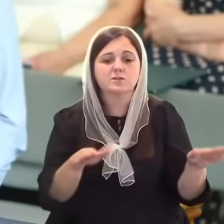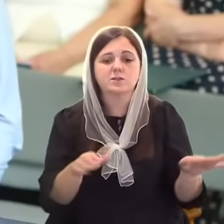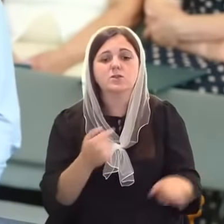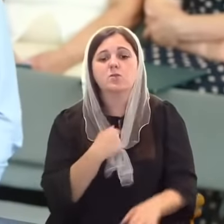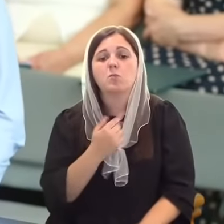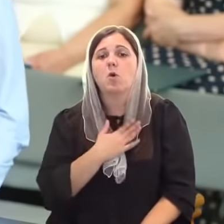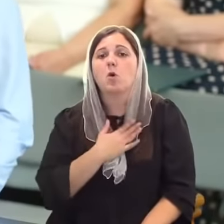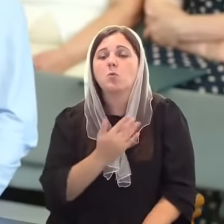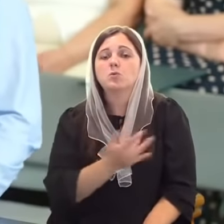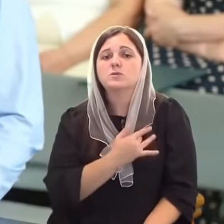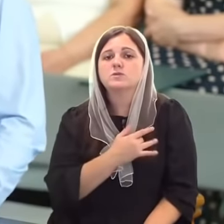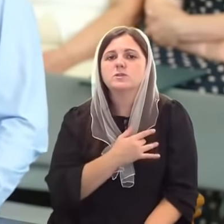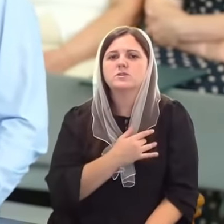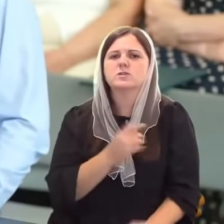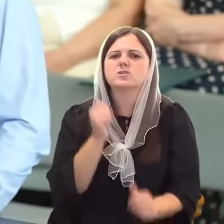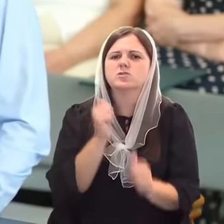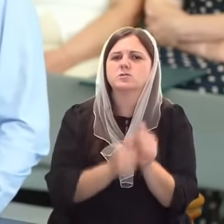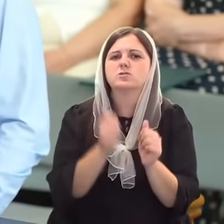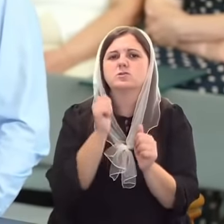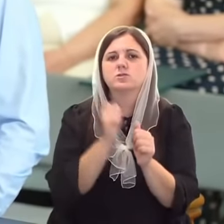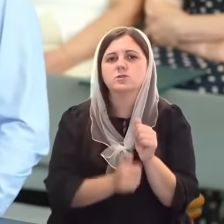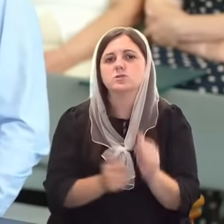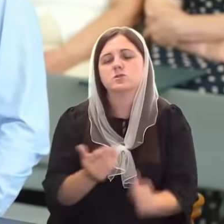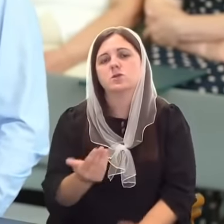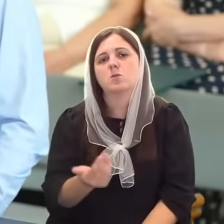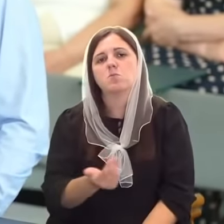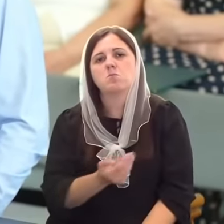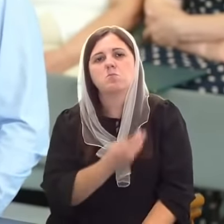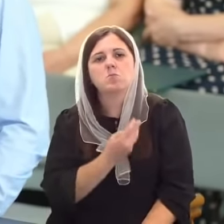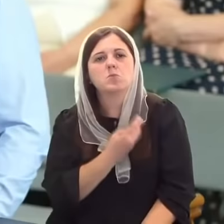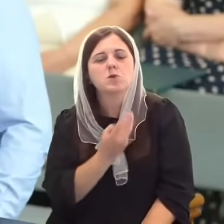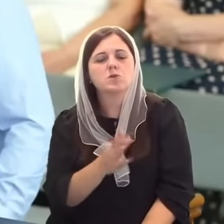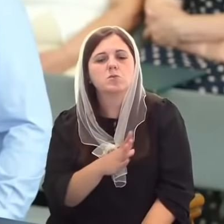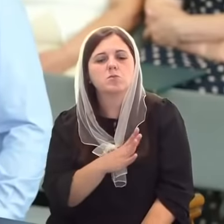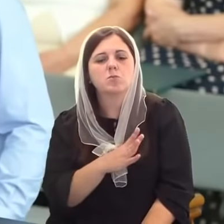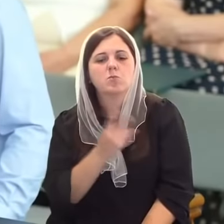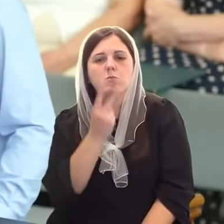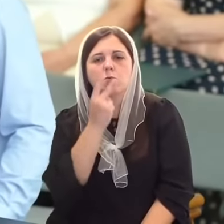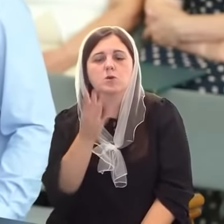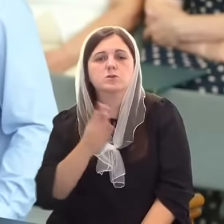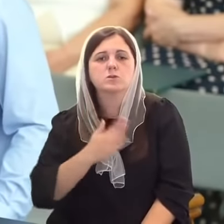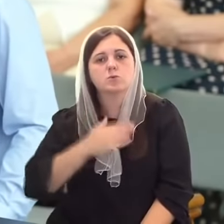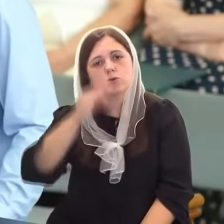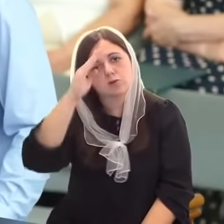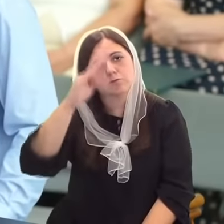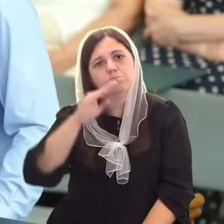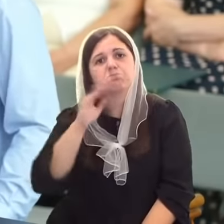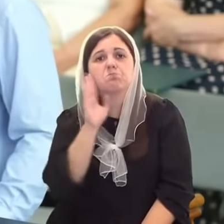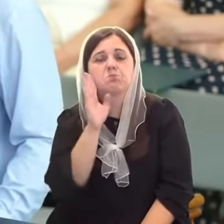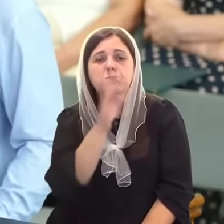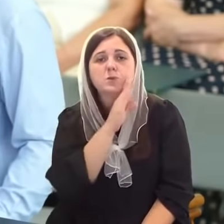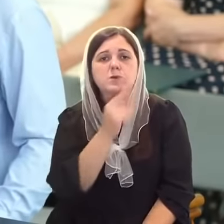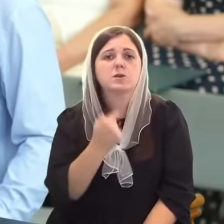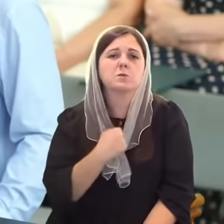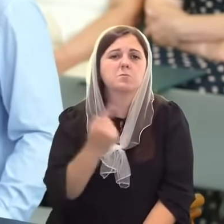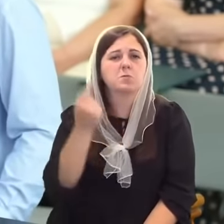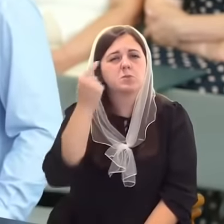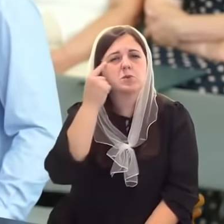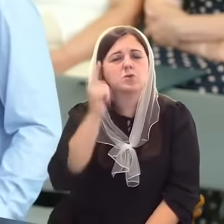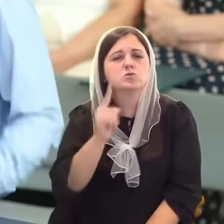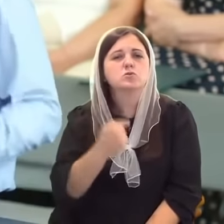сердце все чаще и чаще появлялось желание увидеть своих родителей. Я помню,